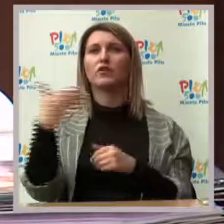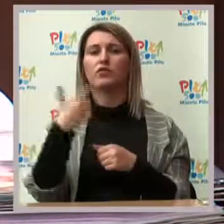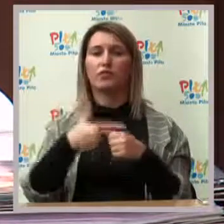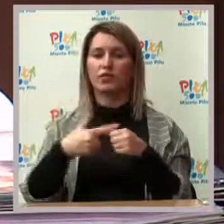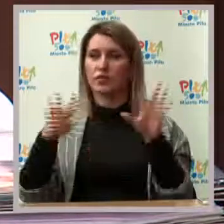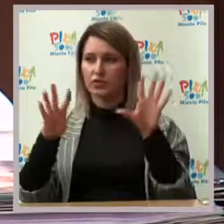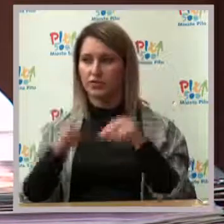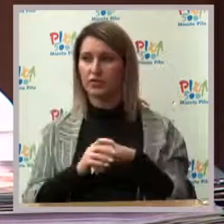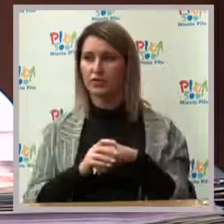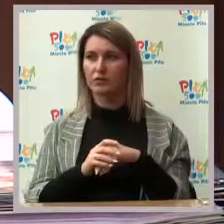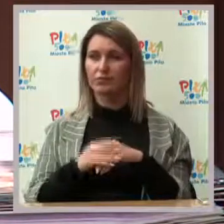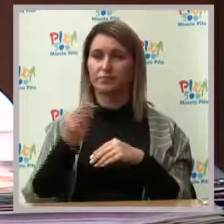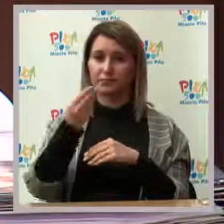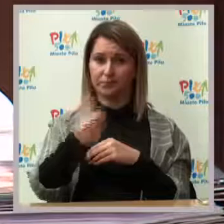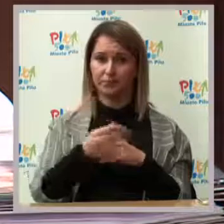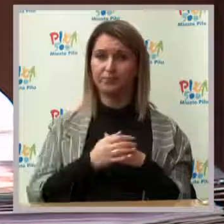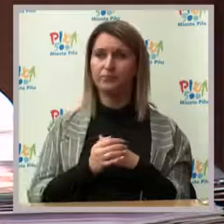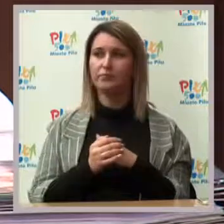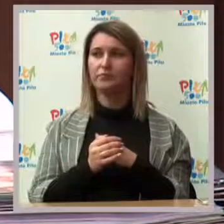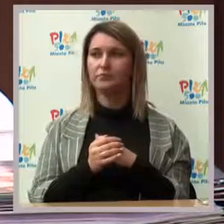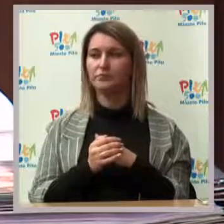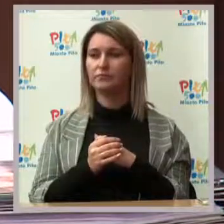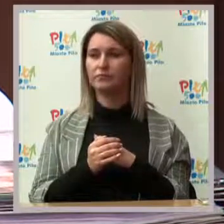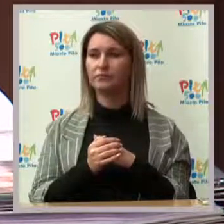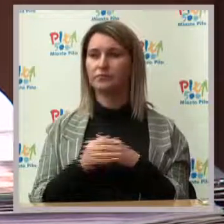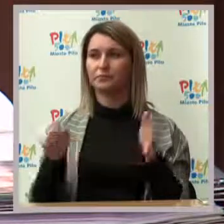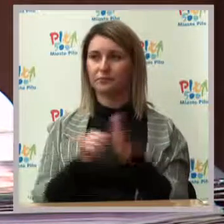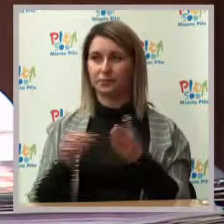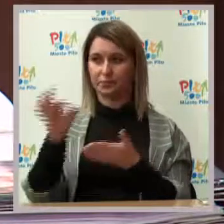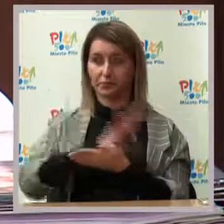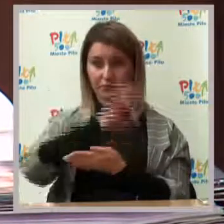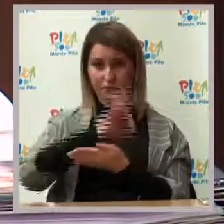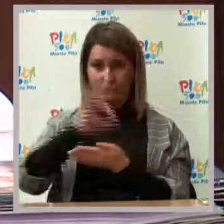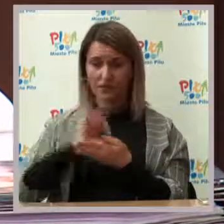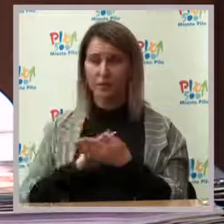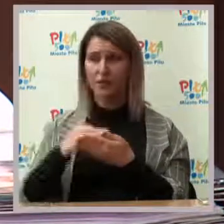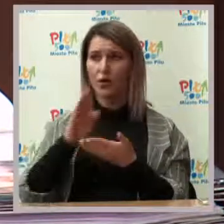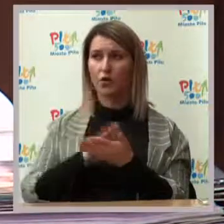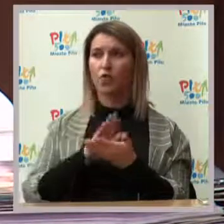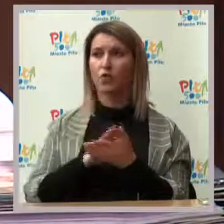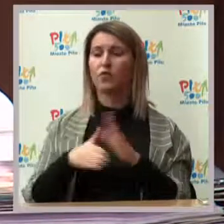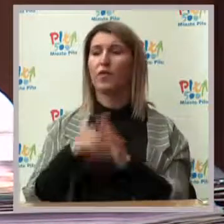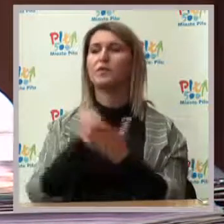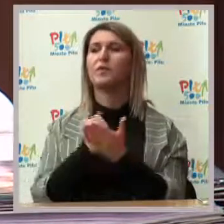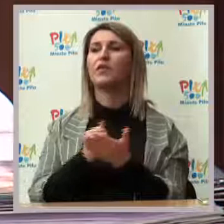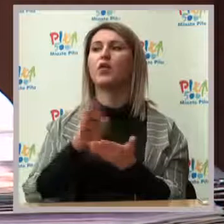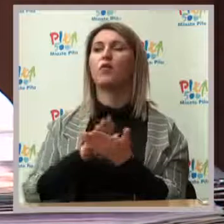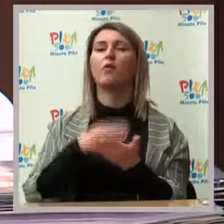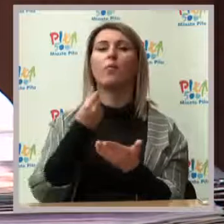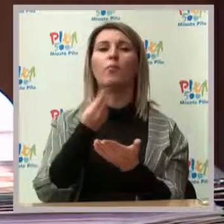2019-2029, druk numer 35. Do projektu uchwały Rady Miasta Piły w sprawie uchwały budżetowej